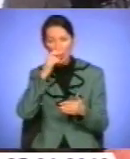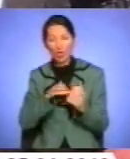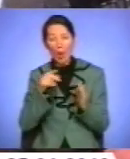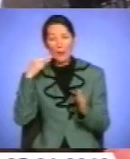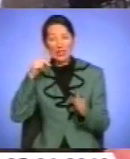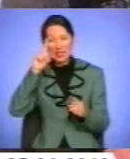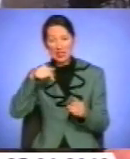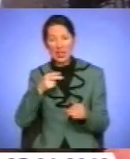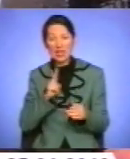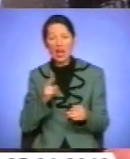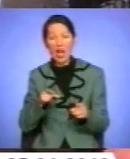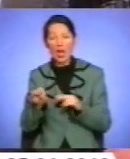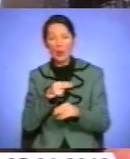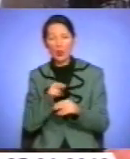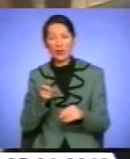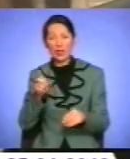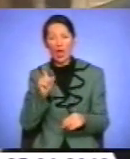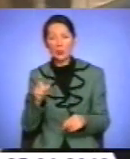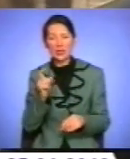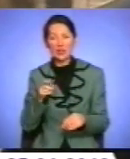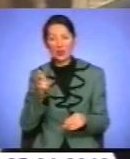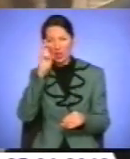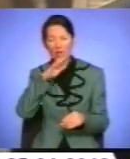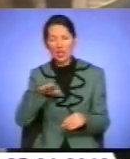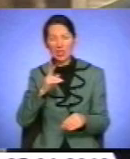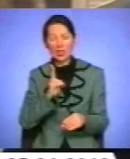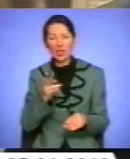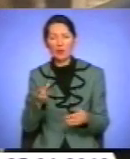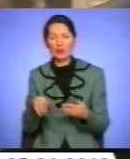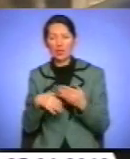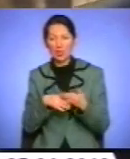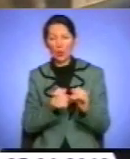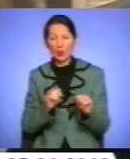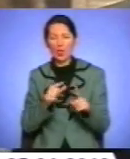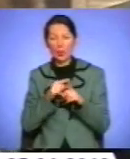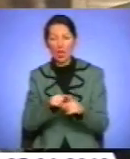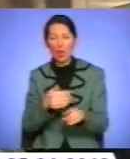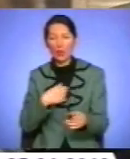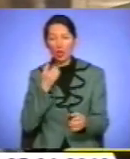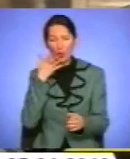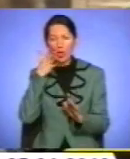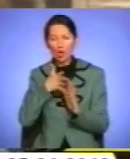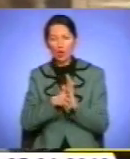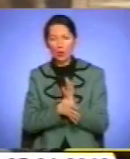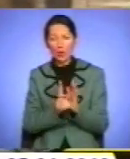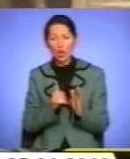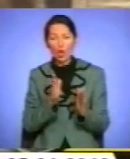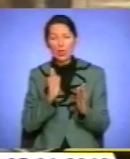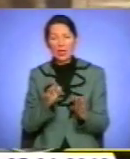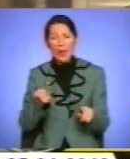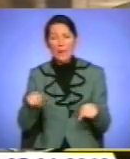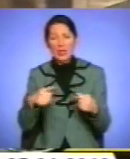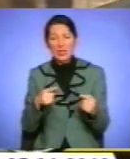яким чином ремонтувати господарства країн. А яким чином на них можна відповідати? Ми добре розуміємо, що тільки